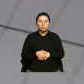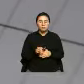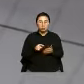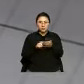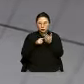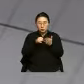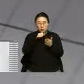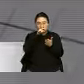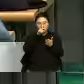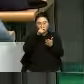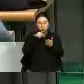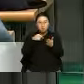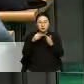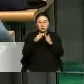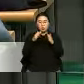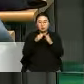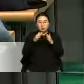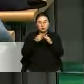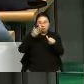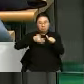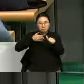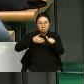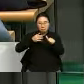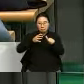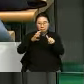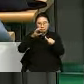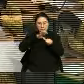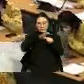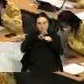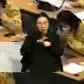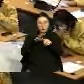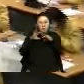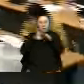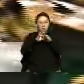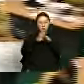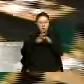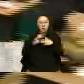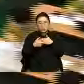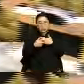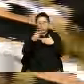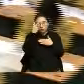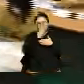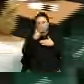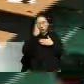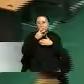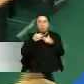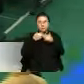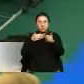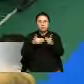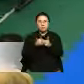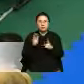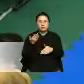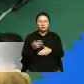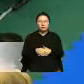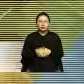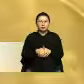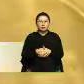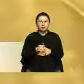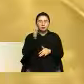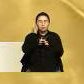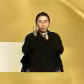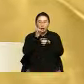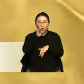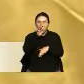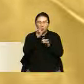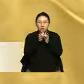유증상자로 확인되면 자가격리를 권고하고 선별진료소를 연계해 진료와 검체 채취를 진행합니다. 연락이 안